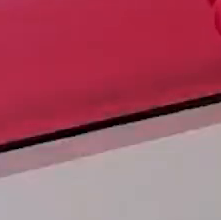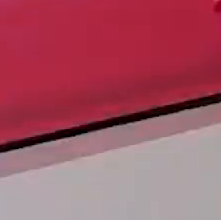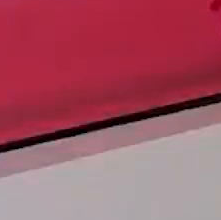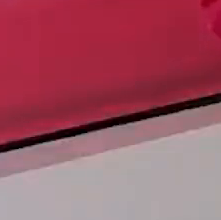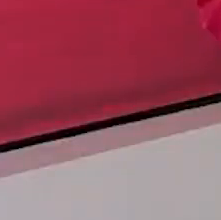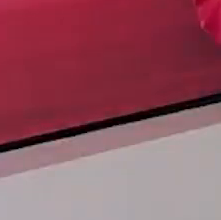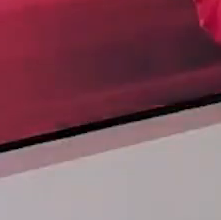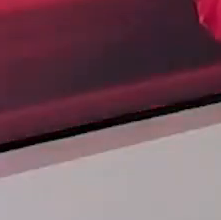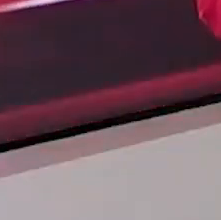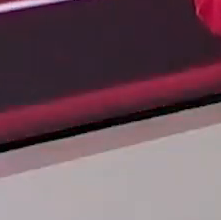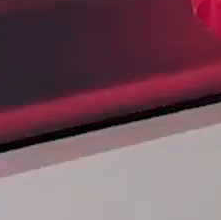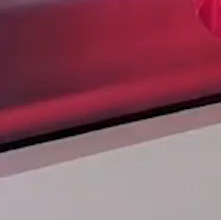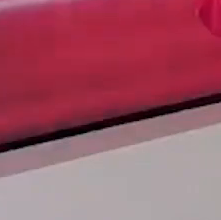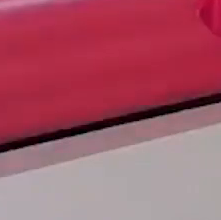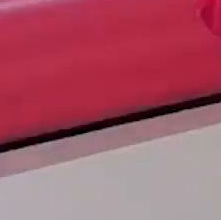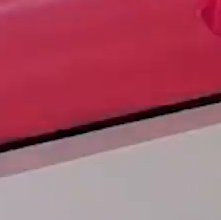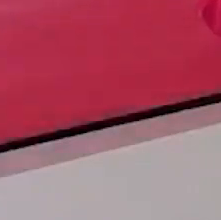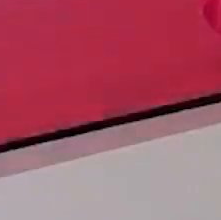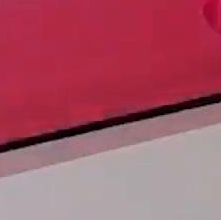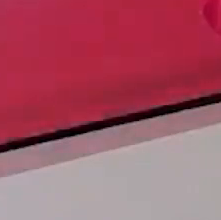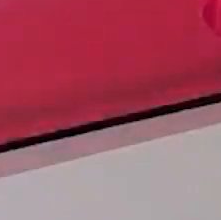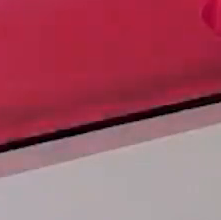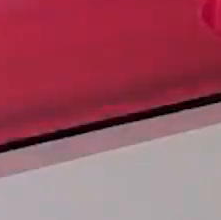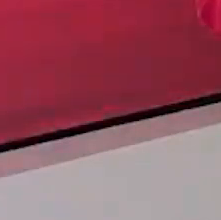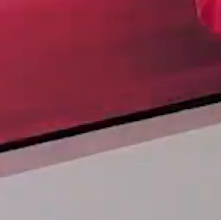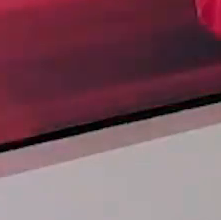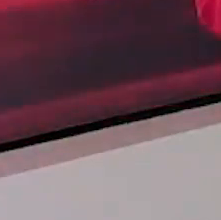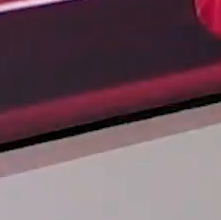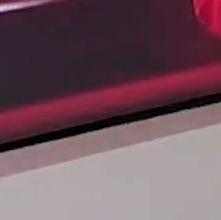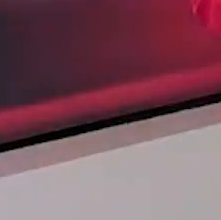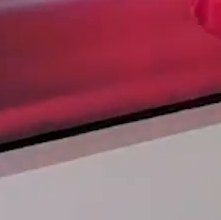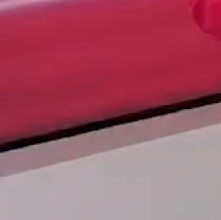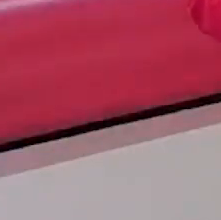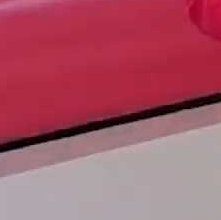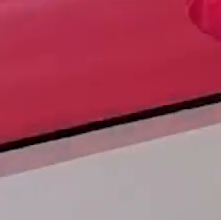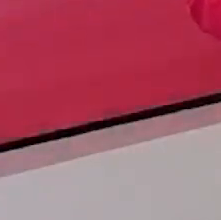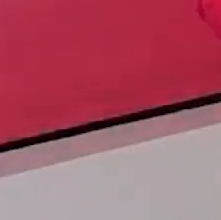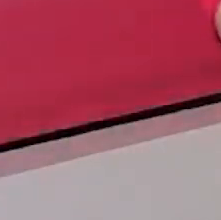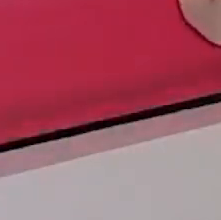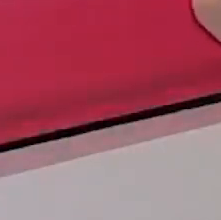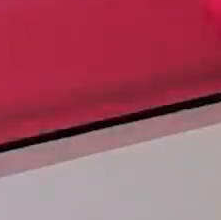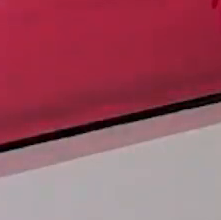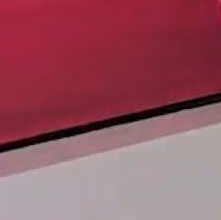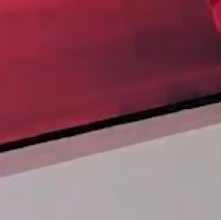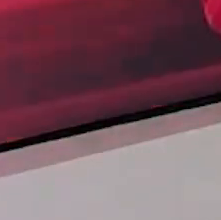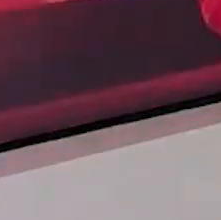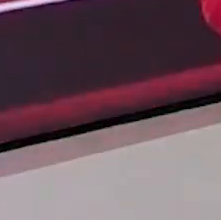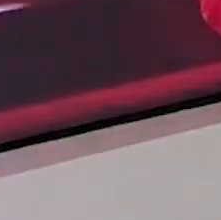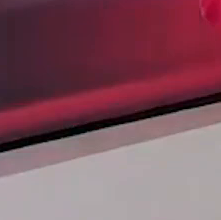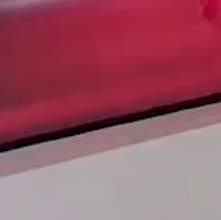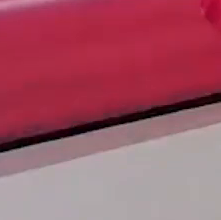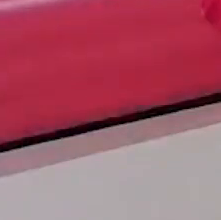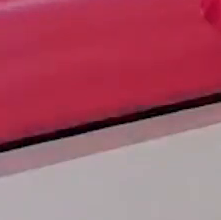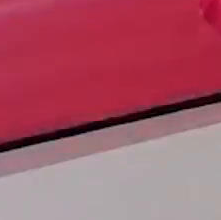Mga Kapuso, para una ka sa mga balita, mag-subscribe sa GMA Integrated News sa YouTube. Sa mga Kapuso abroad,